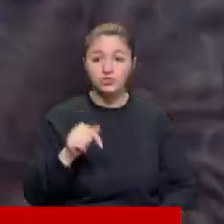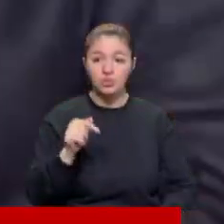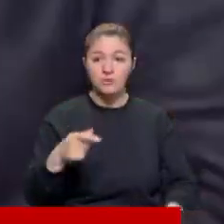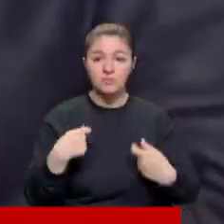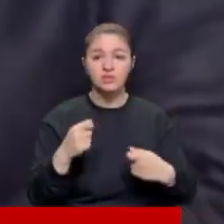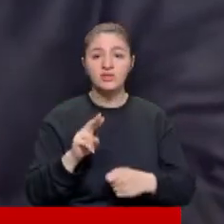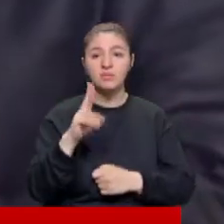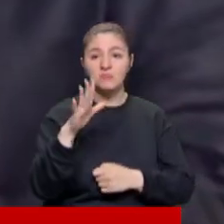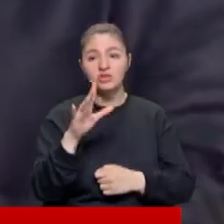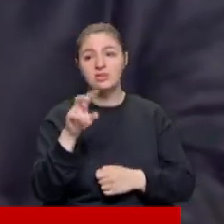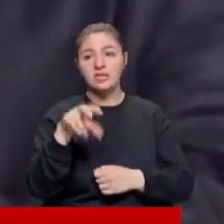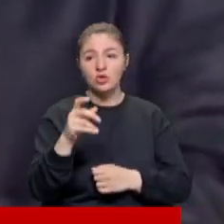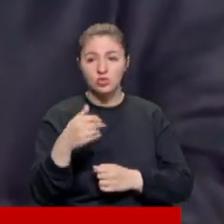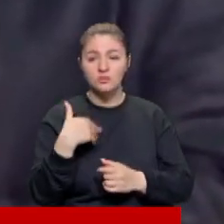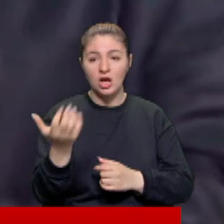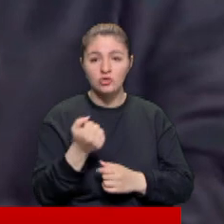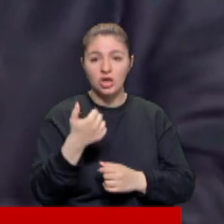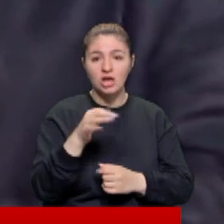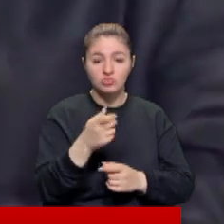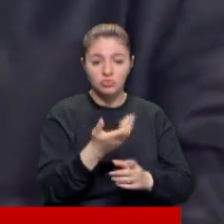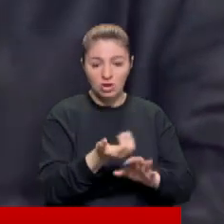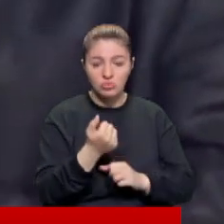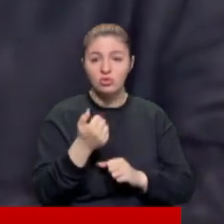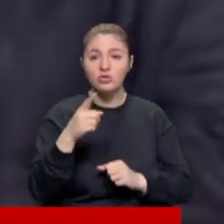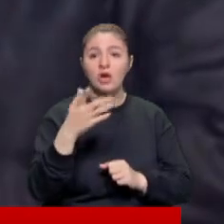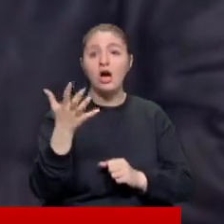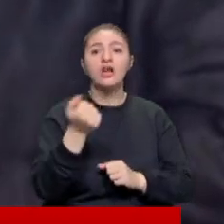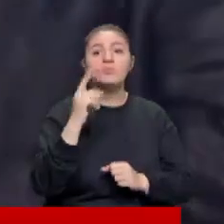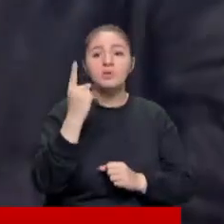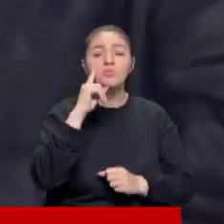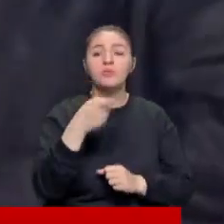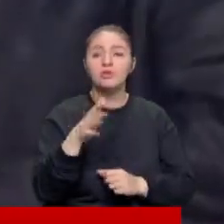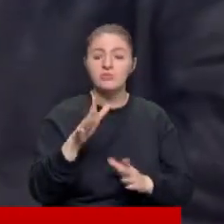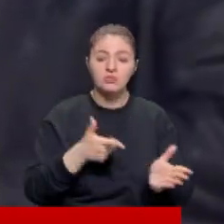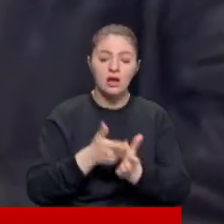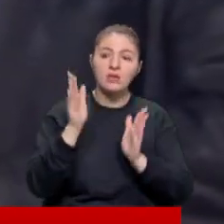maliyeti 75-80 kuruş. Biz alıyoruz 60 kuruşa, ona da alıcı bulamıyoruz. Hepsi tarlada kaldı.